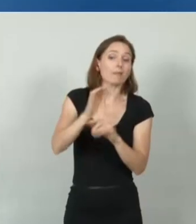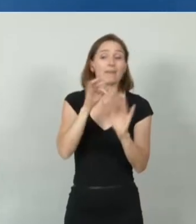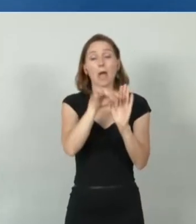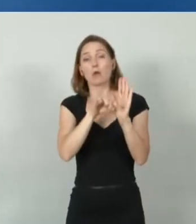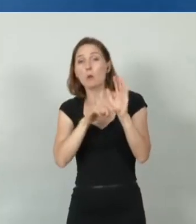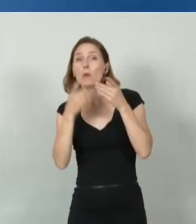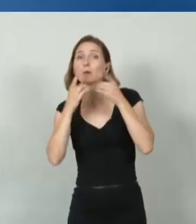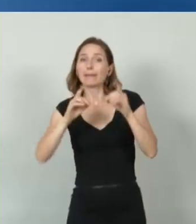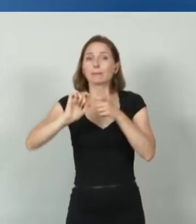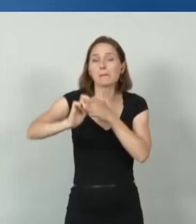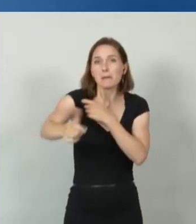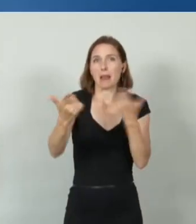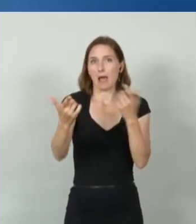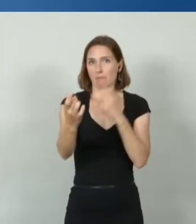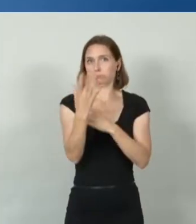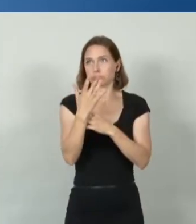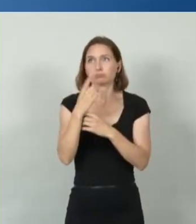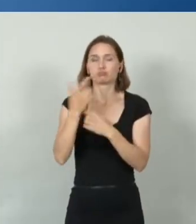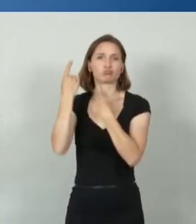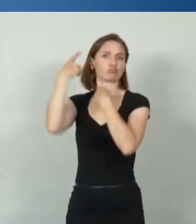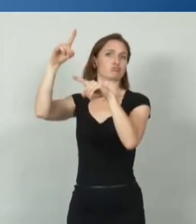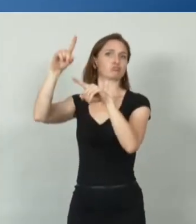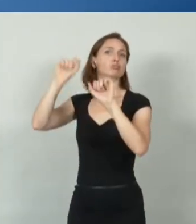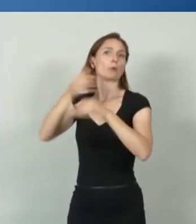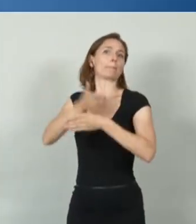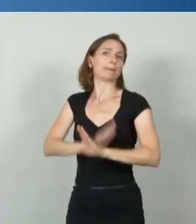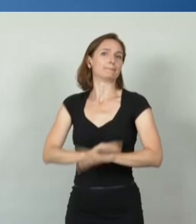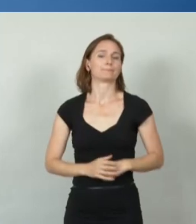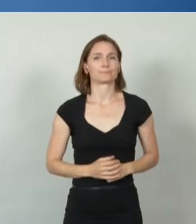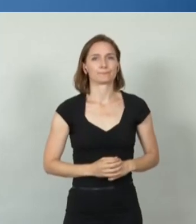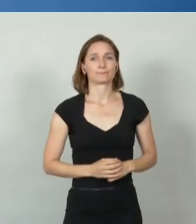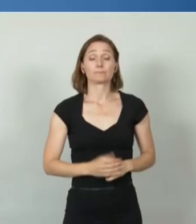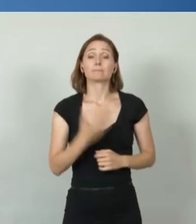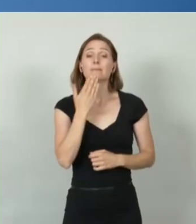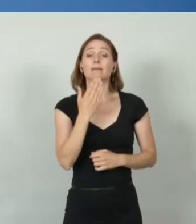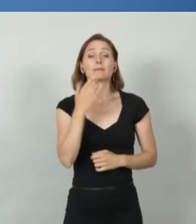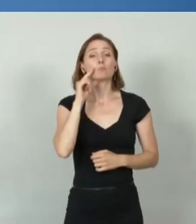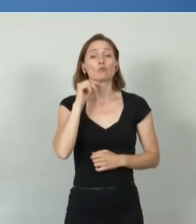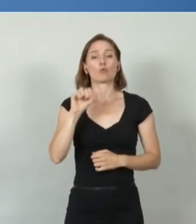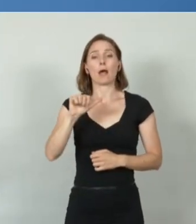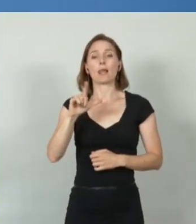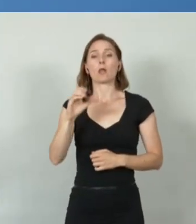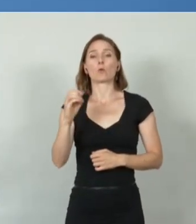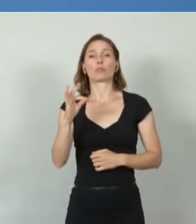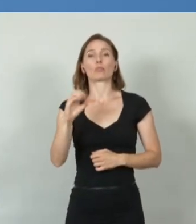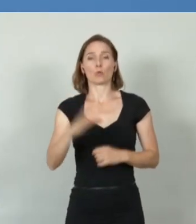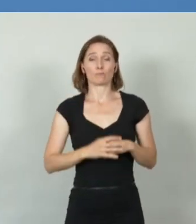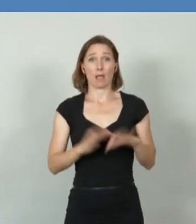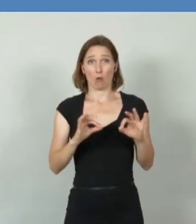délibération fort bien merci Monsieur loto alors l'article